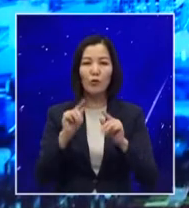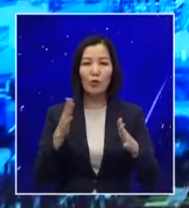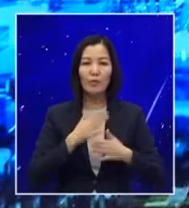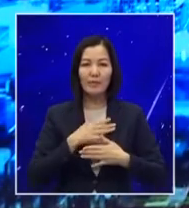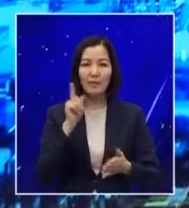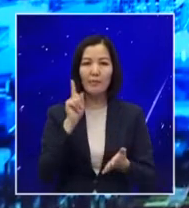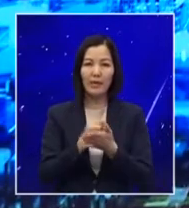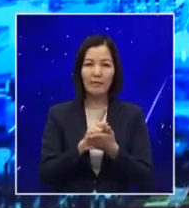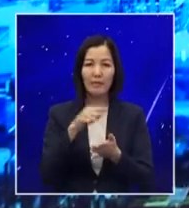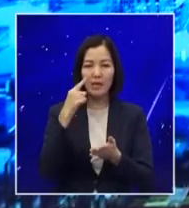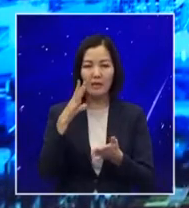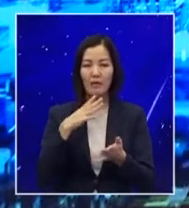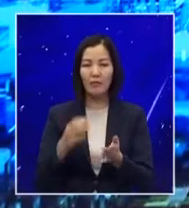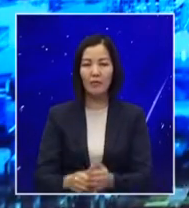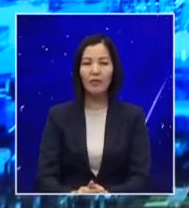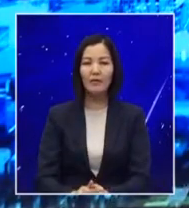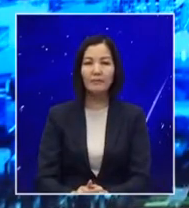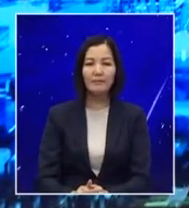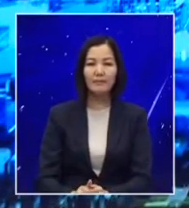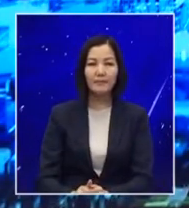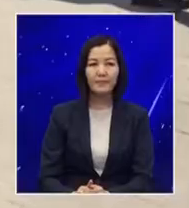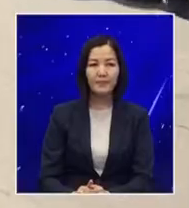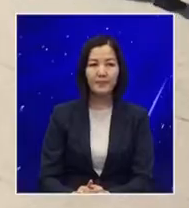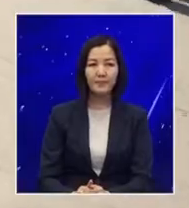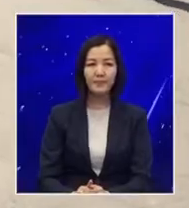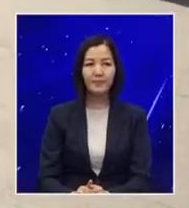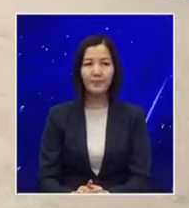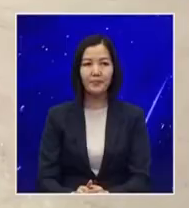біздің перзенттік парызымыз екенін атап өтті.